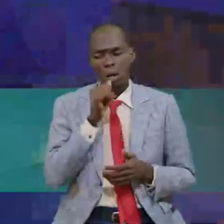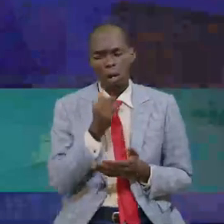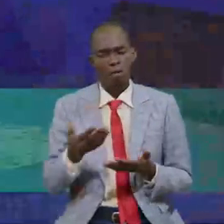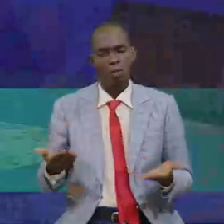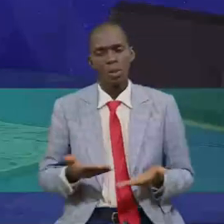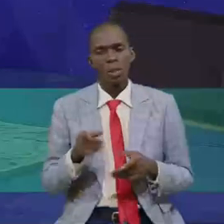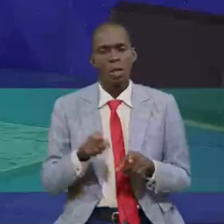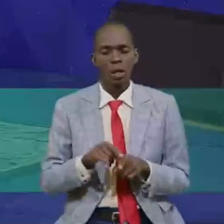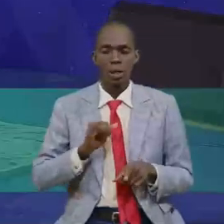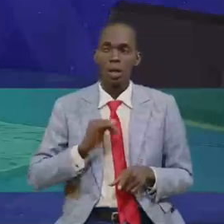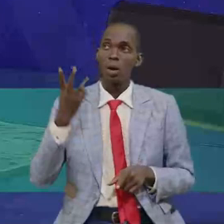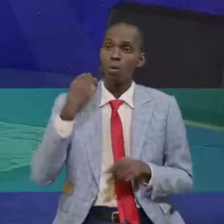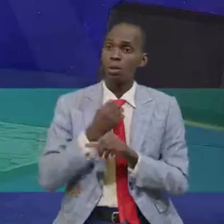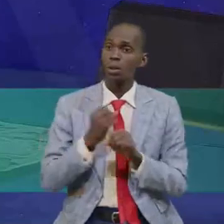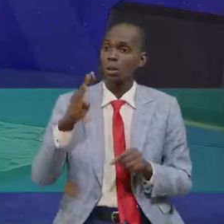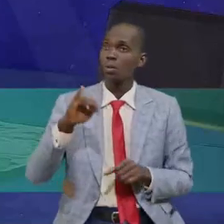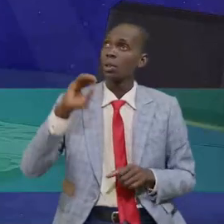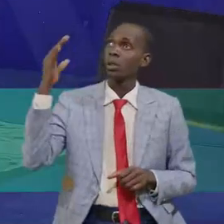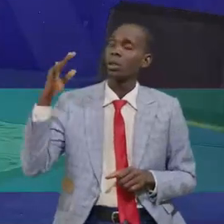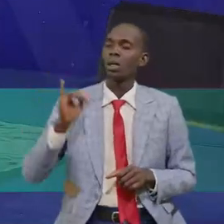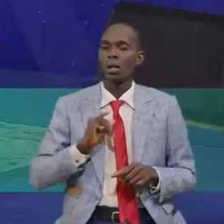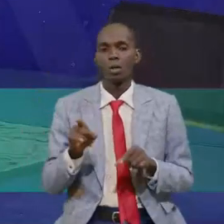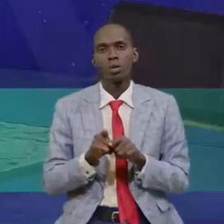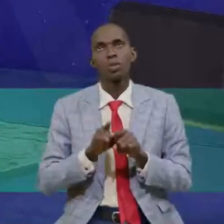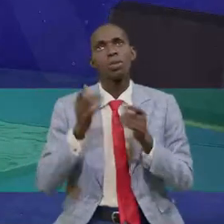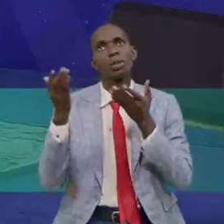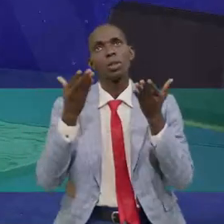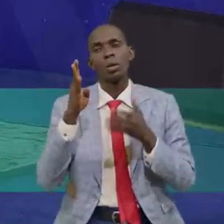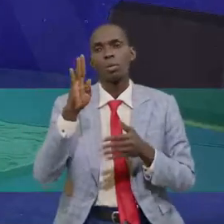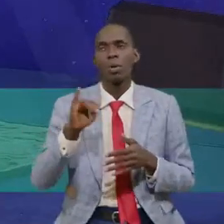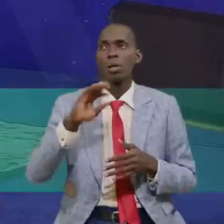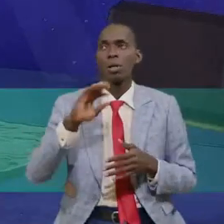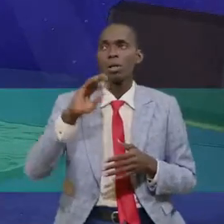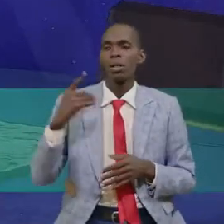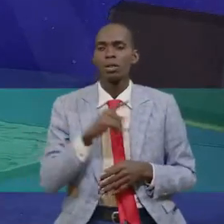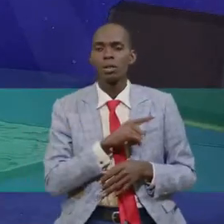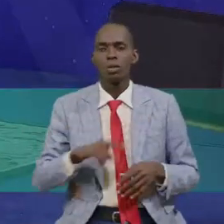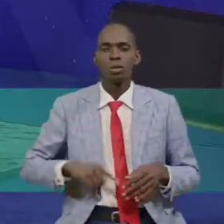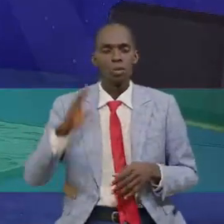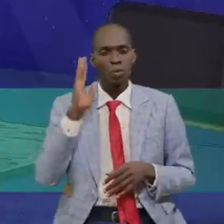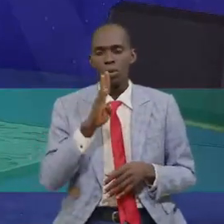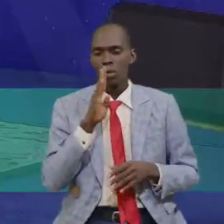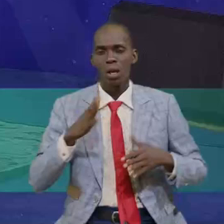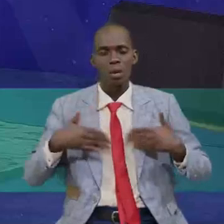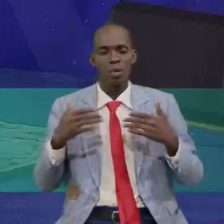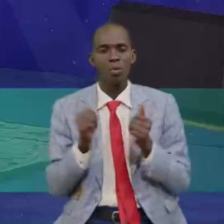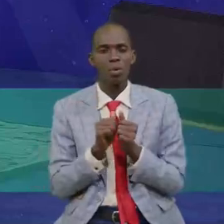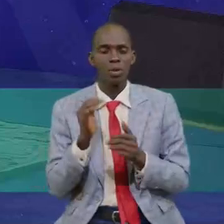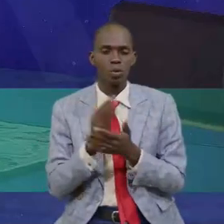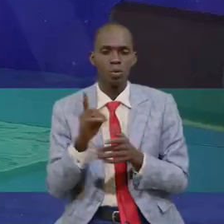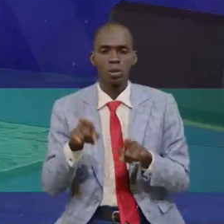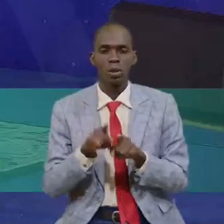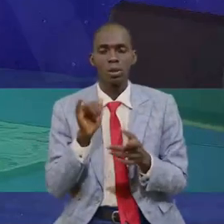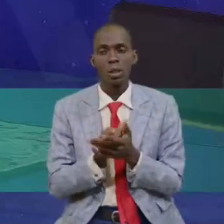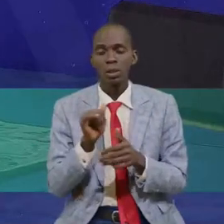été sauvé par la grâce, alors je vais servir par la grâce. Et le Seigneur sera content d'une telle personne. Et toute